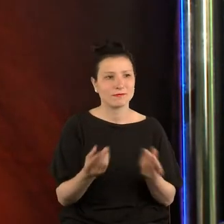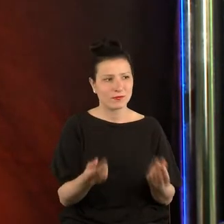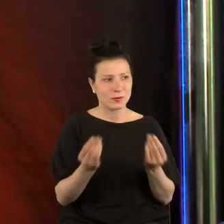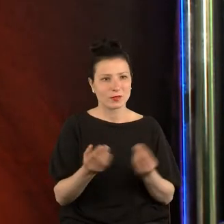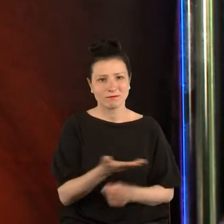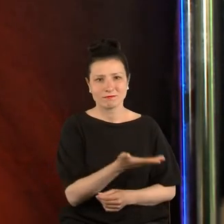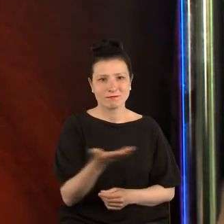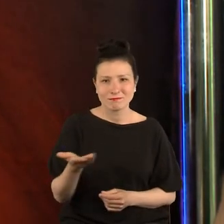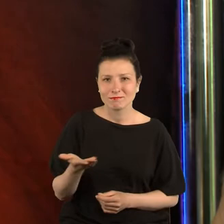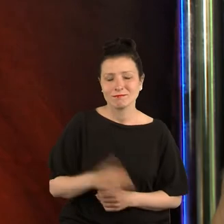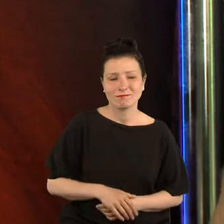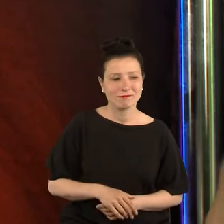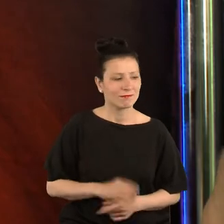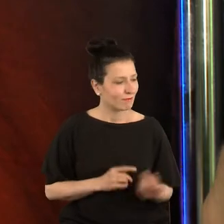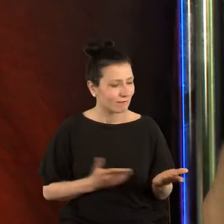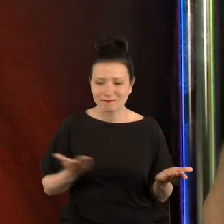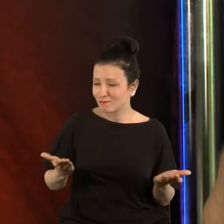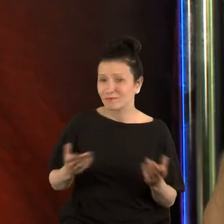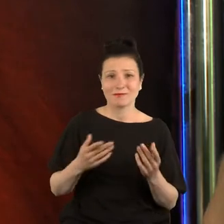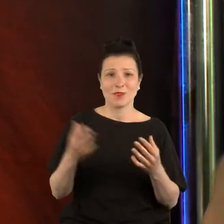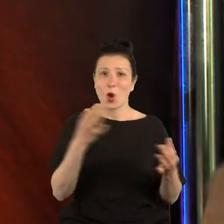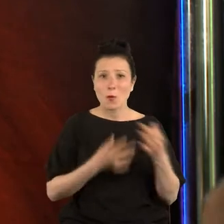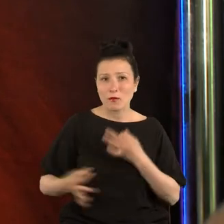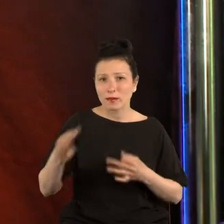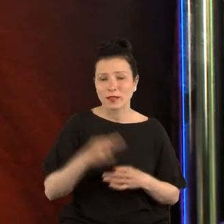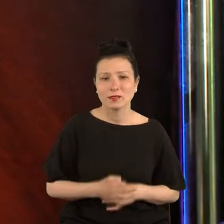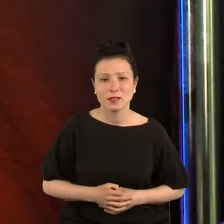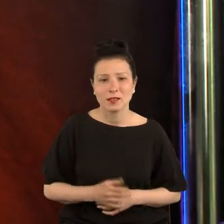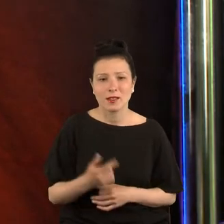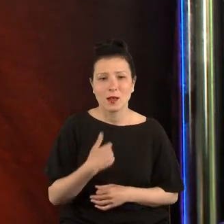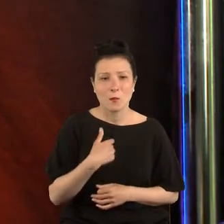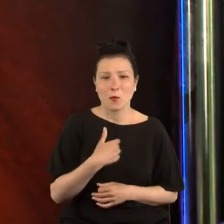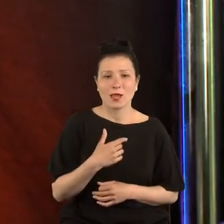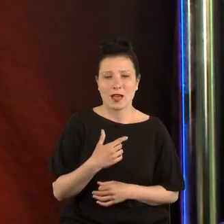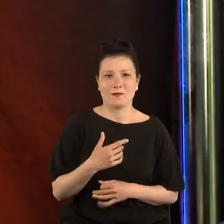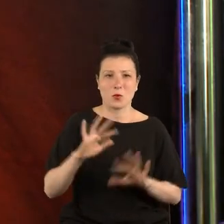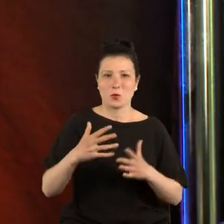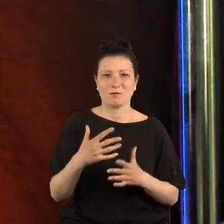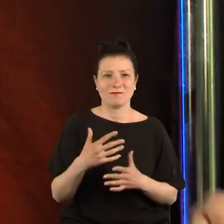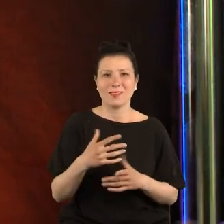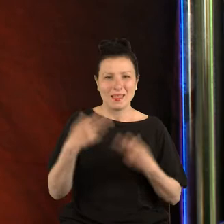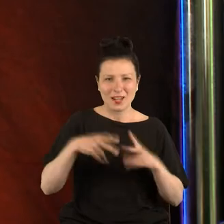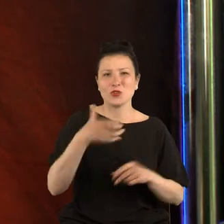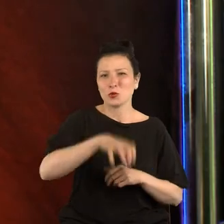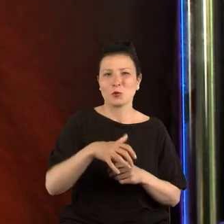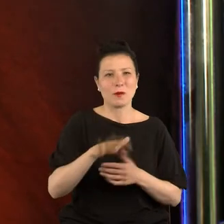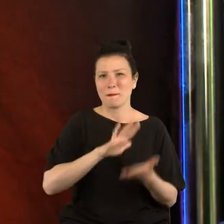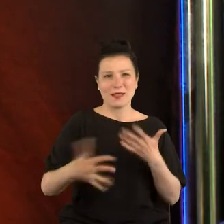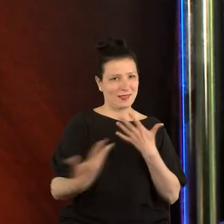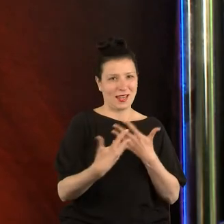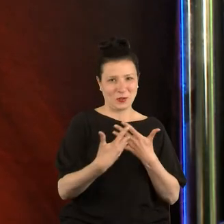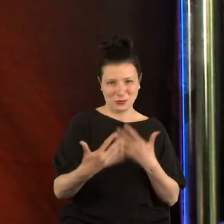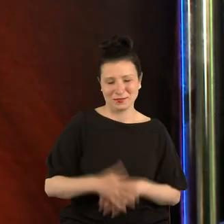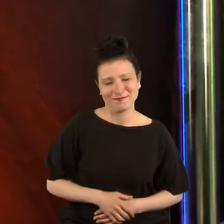mówicie, ale kiedy ja sobie to, ja jestem ta niezdiagnozowana jeszcze, więc jeszcze nie